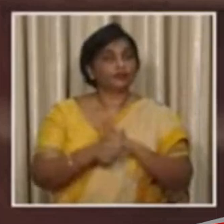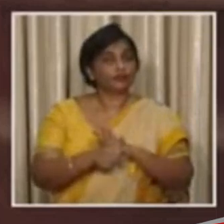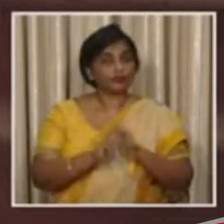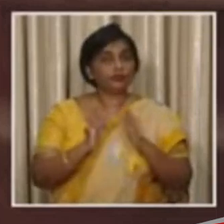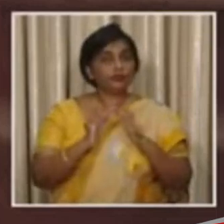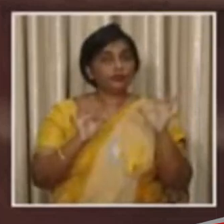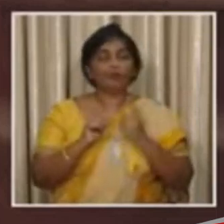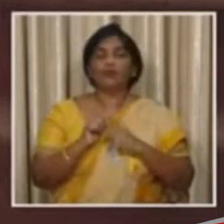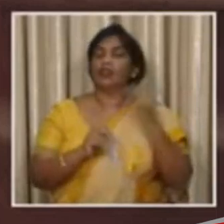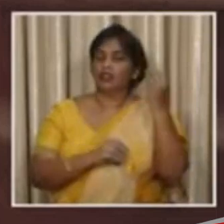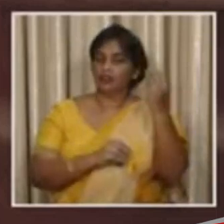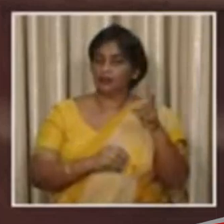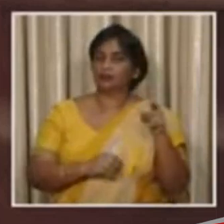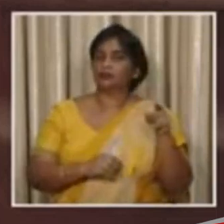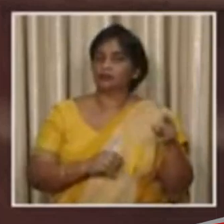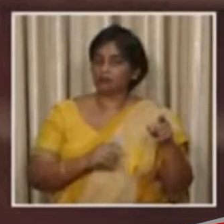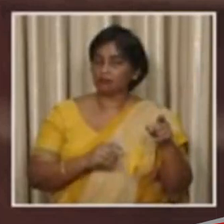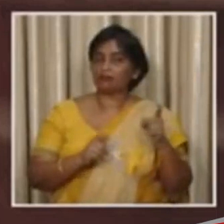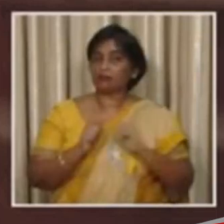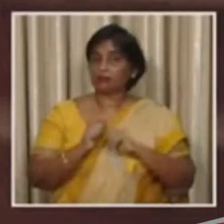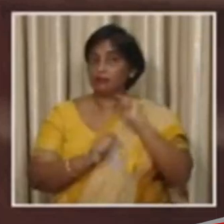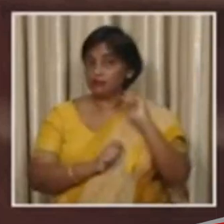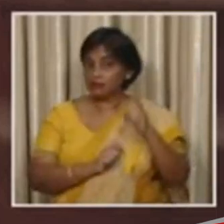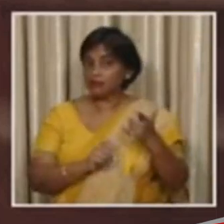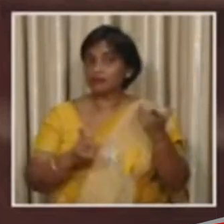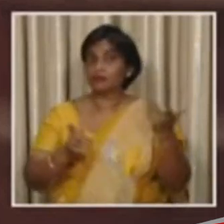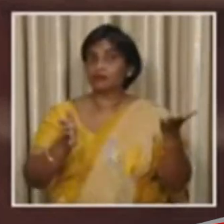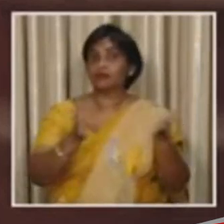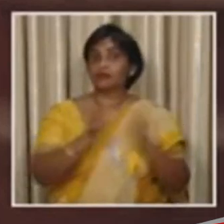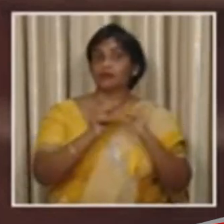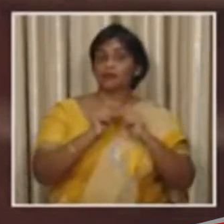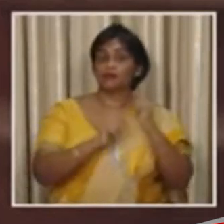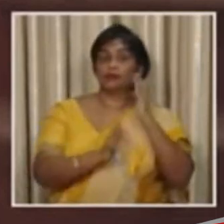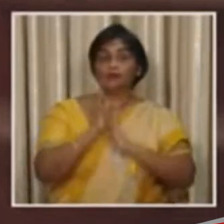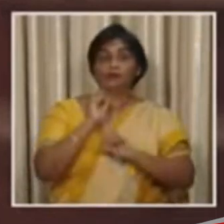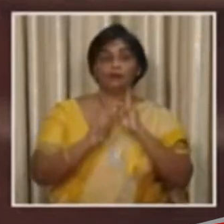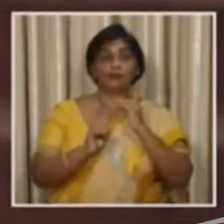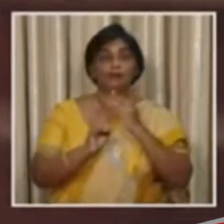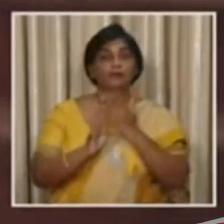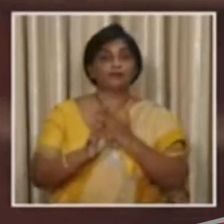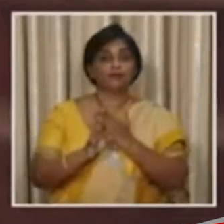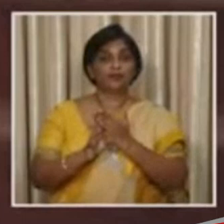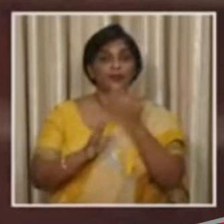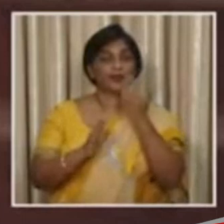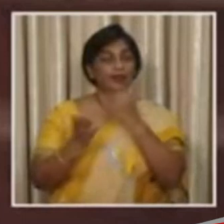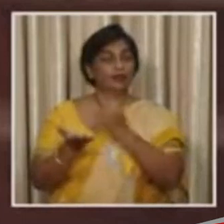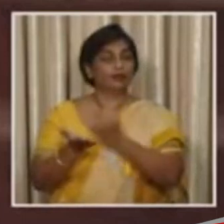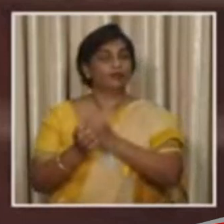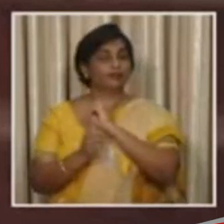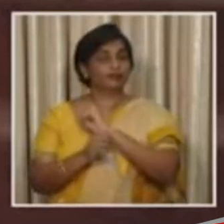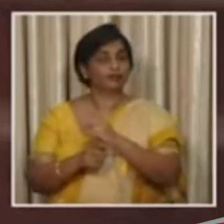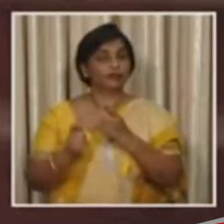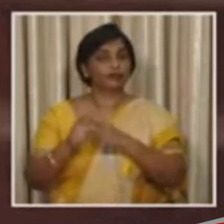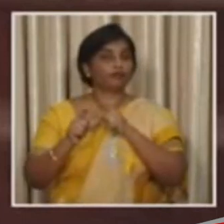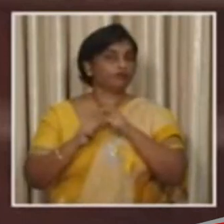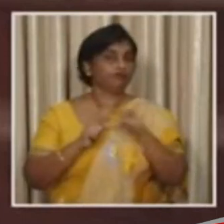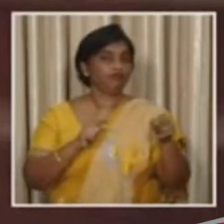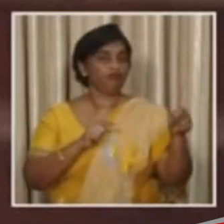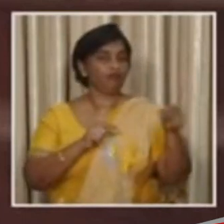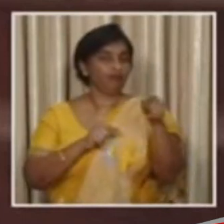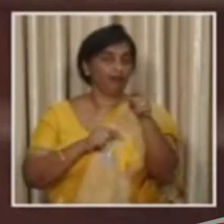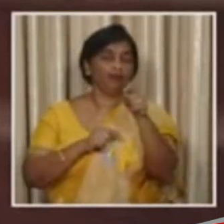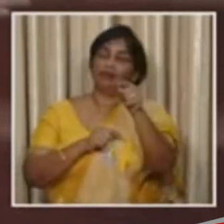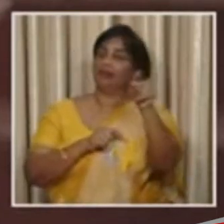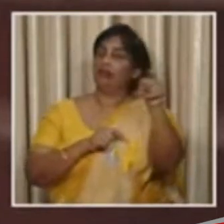එකක් දීලා තියෙනවා. දීලා ඒකට නොදෝපු මුදලකුත් තියෙන සංචාරක අමාත්‍යාංශේ පීපල්ස් ලීසින් එකට කියලා තන බ්‍රෝකර්ලා ඉන්නවා, ඒජන්සි